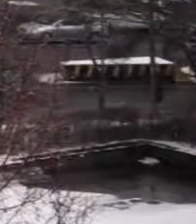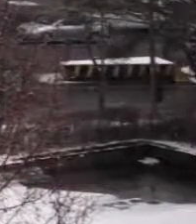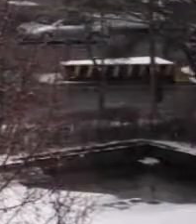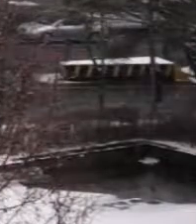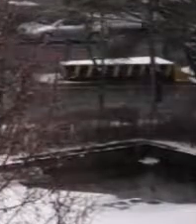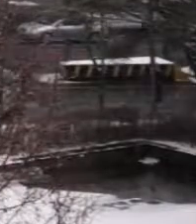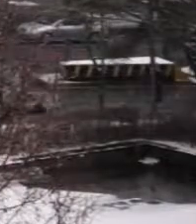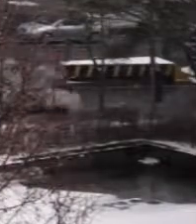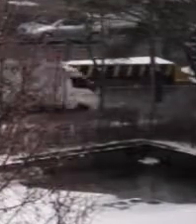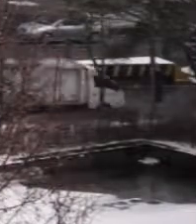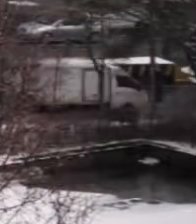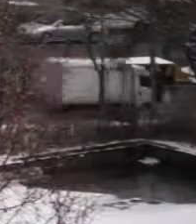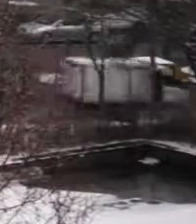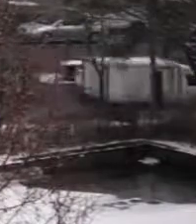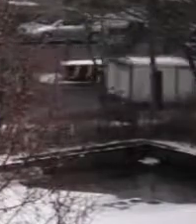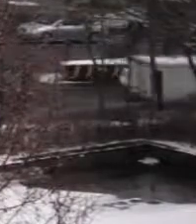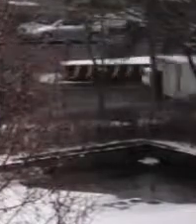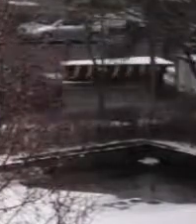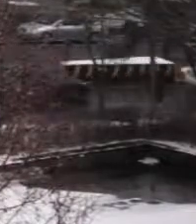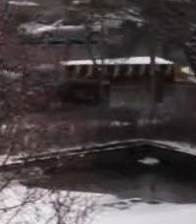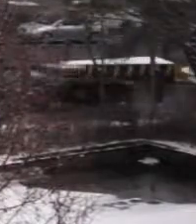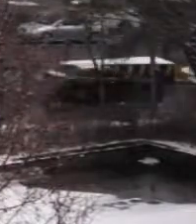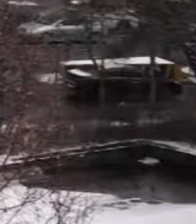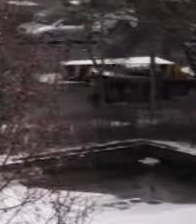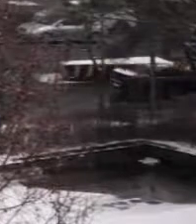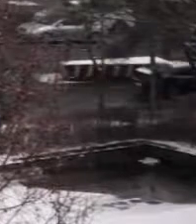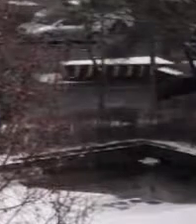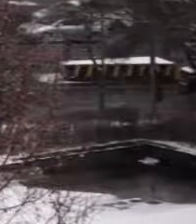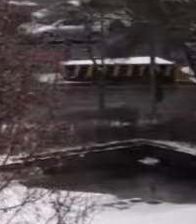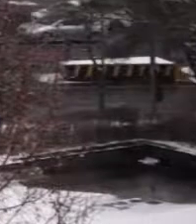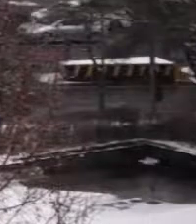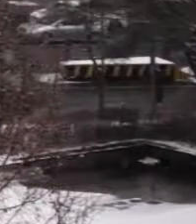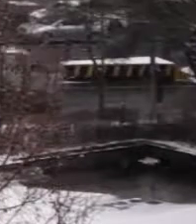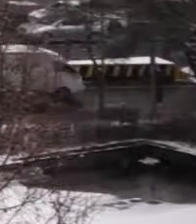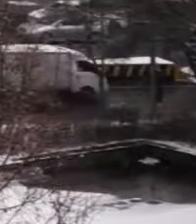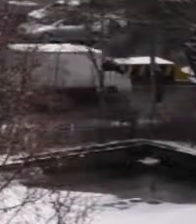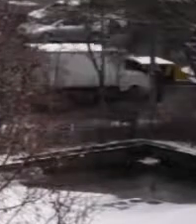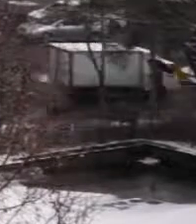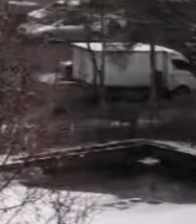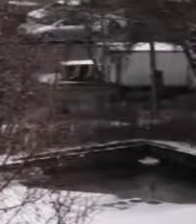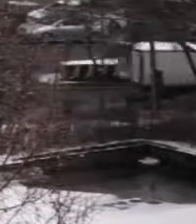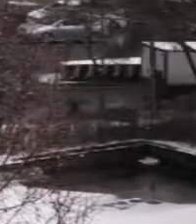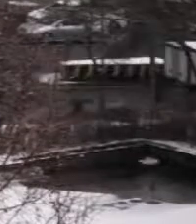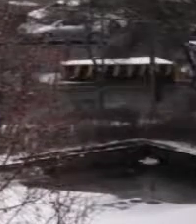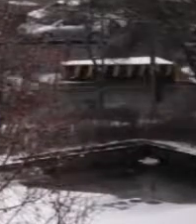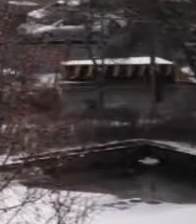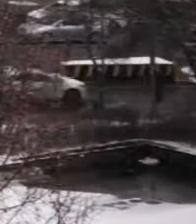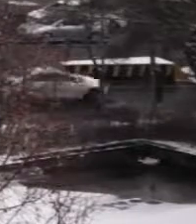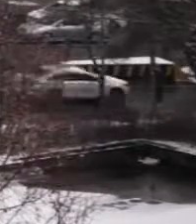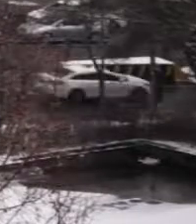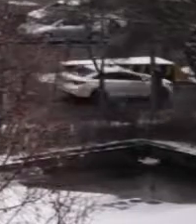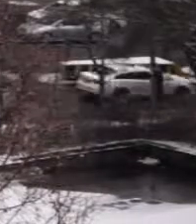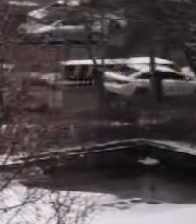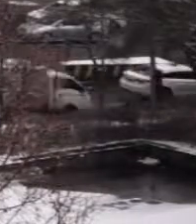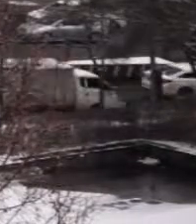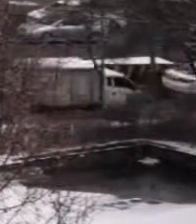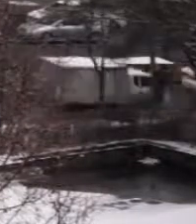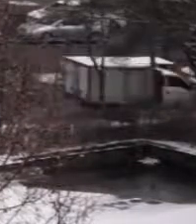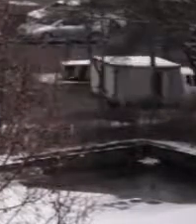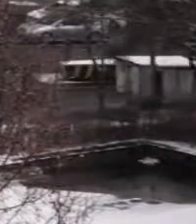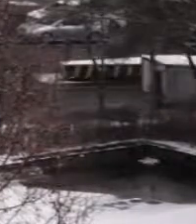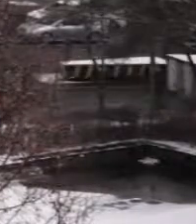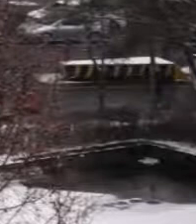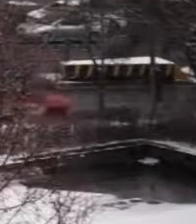한마당 을 마련했습니다 동대문구 가 예비 초등학교 자녀를 둔 학부모들을 대상으로 새내기 학부모 특강을